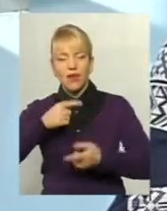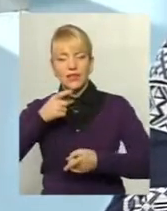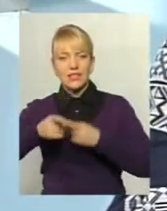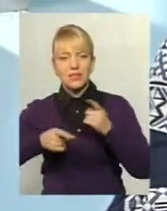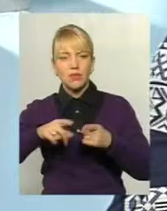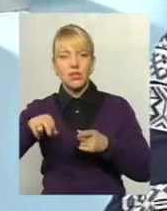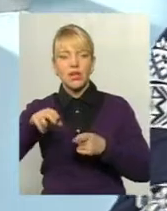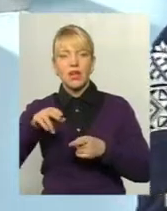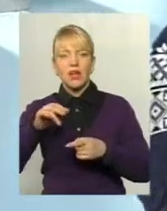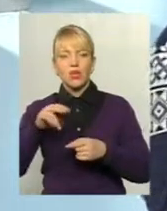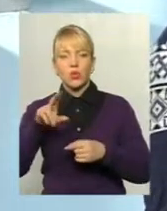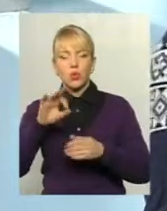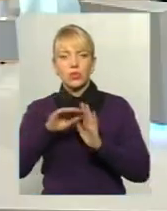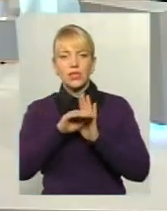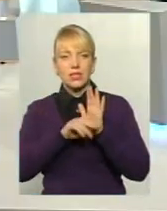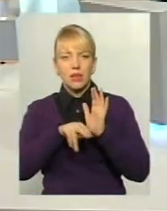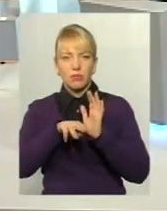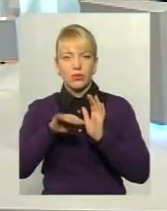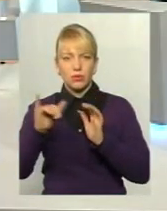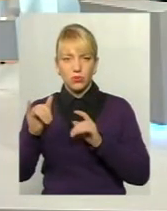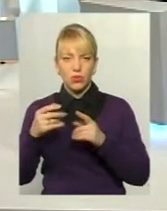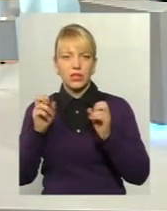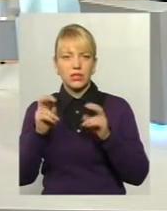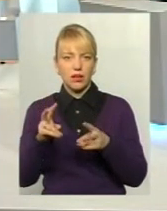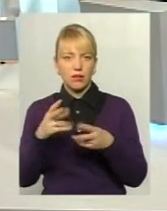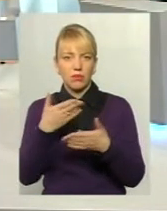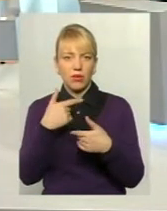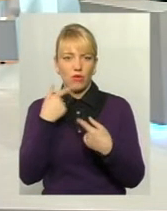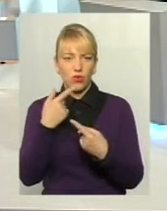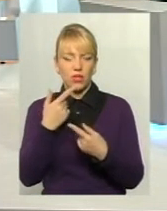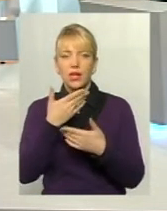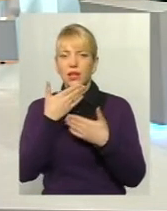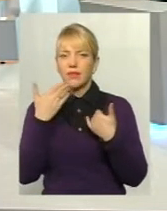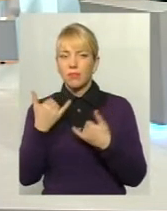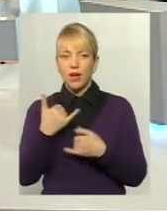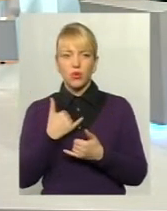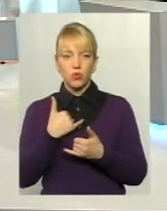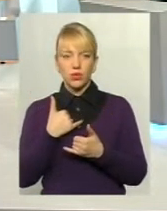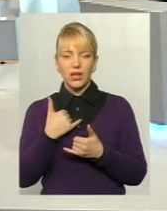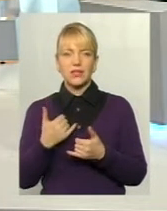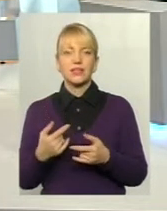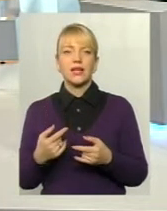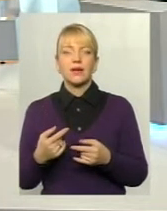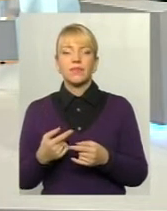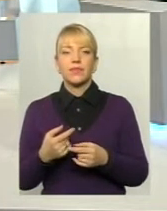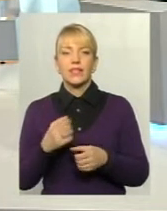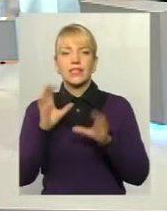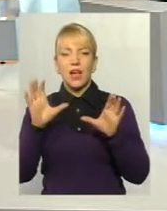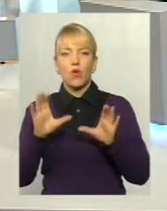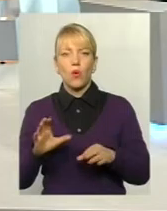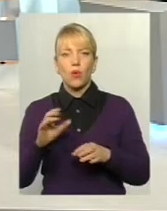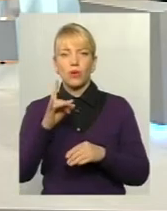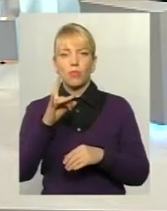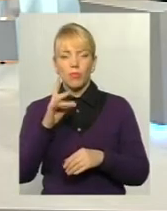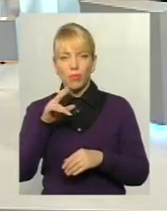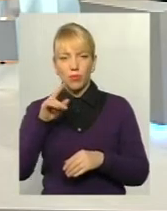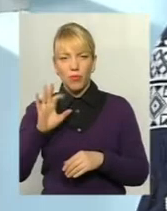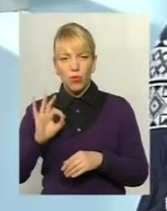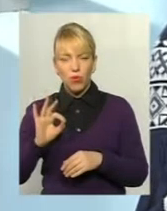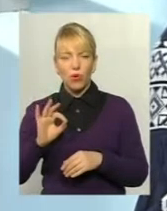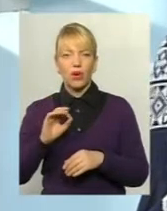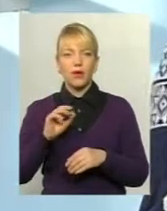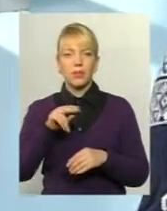системи профтехосвіти. Тому що, дійсно, як ми говорили, немає у нас сьогодні дієвого закону про профтехосвіту. І відчувається в